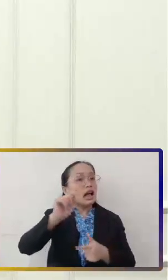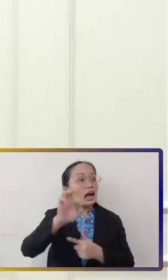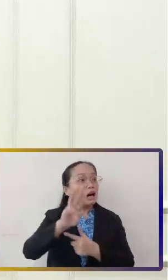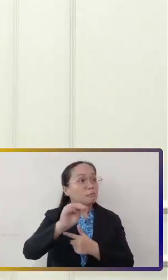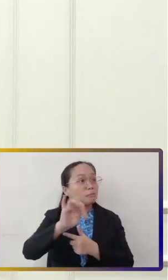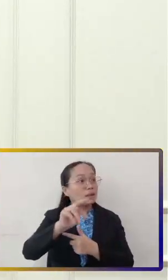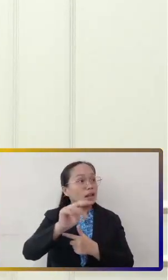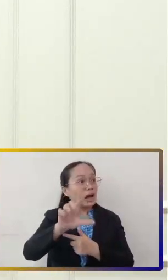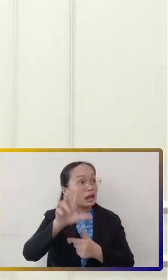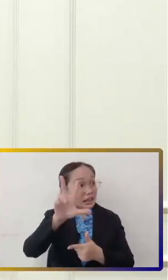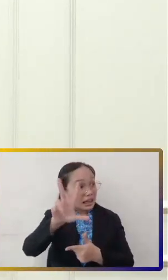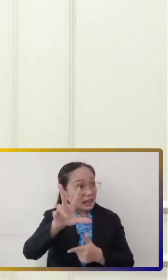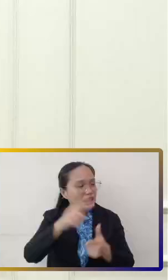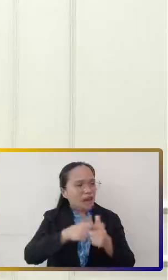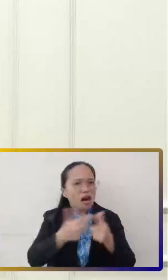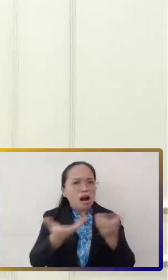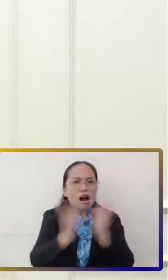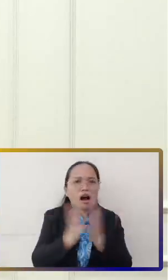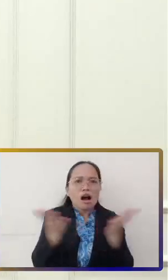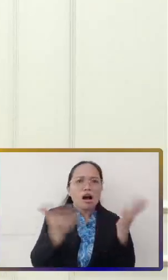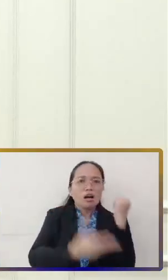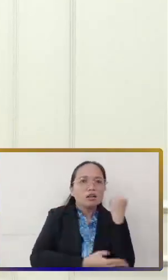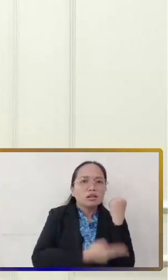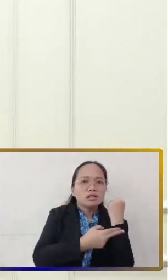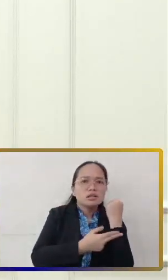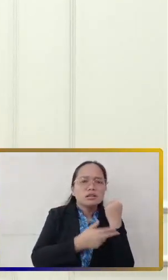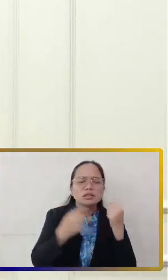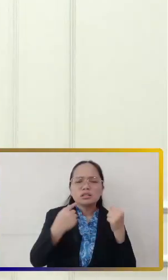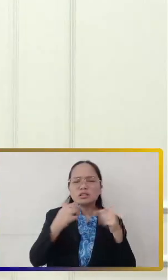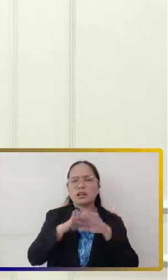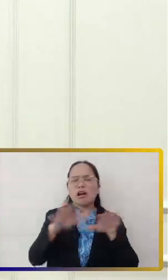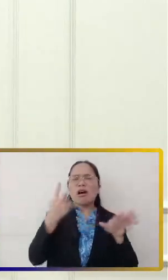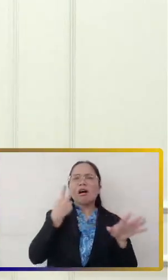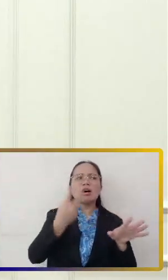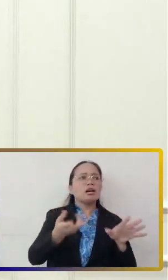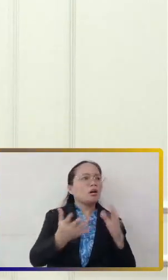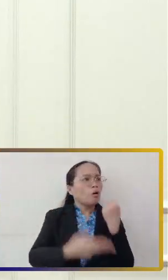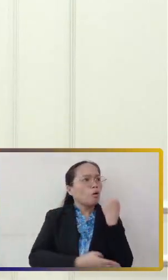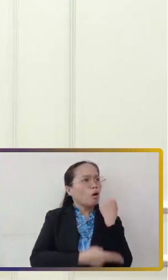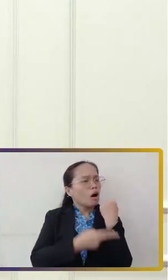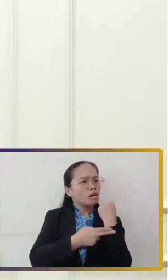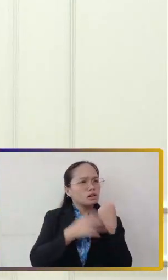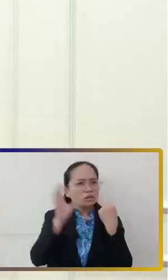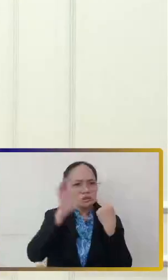ko. Wala akong makitang hotel. Sabi nung, tinanong ko doon, gumamit ako ng